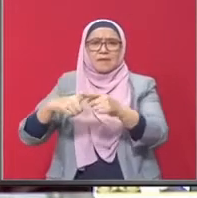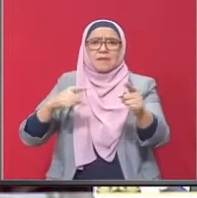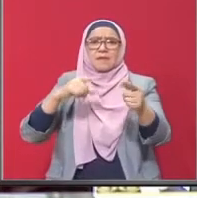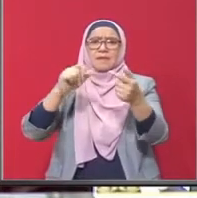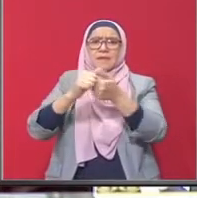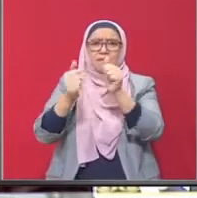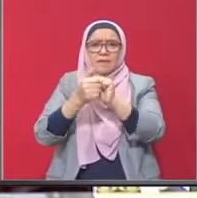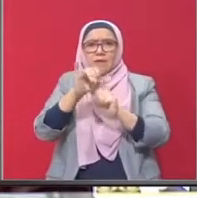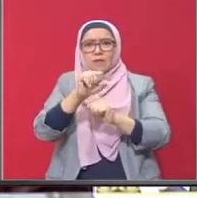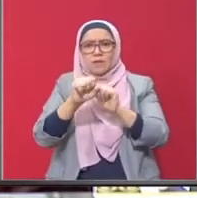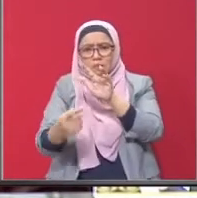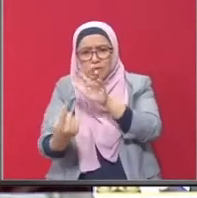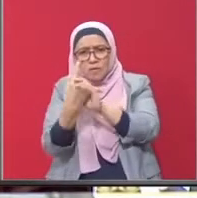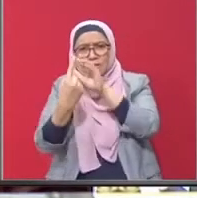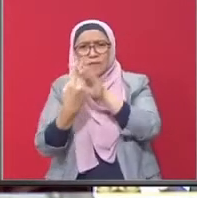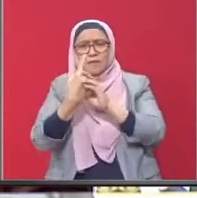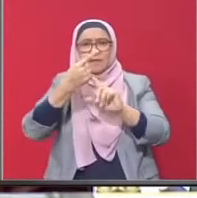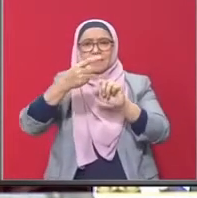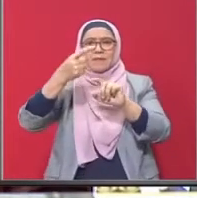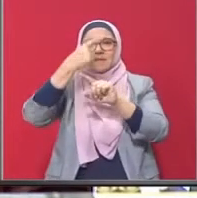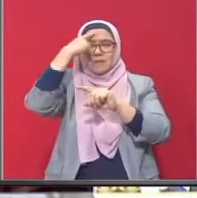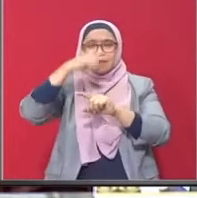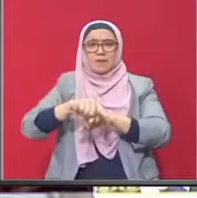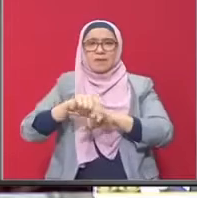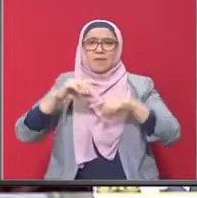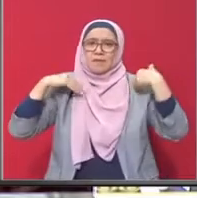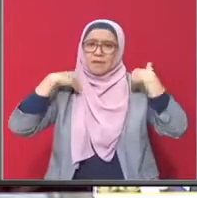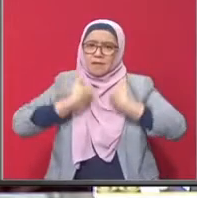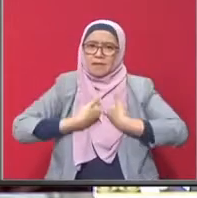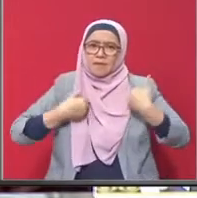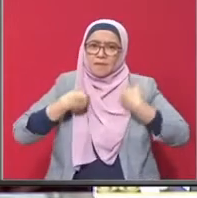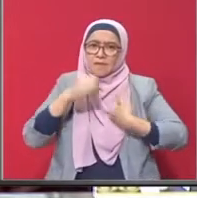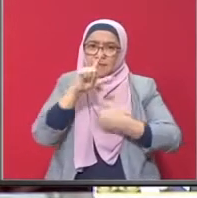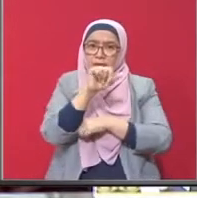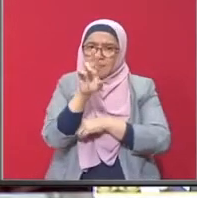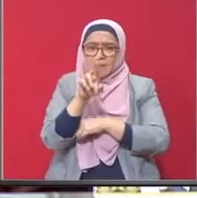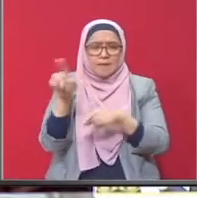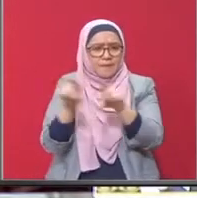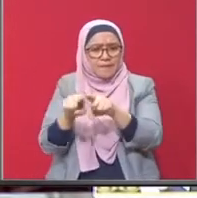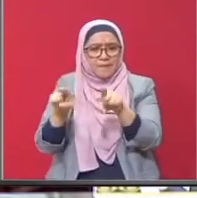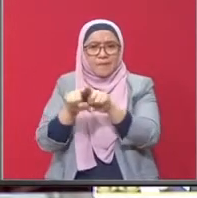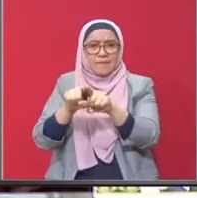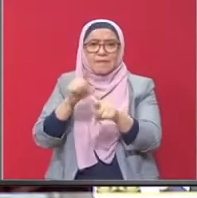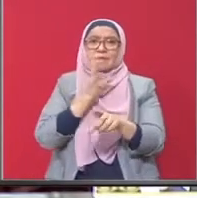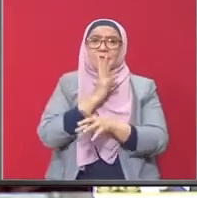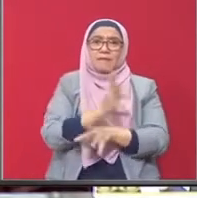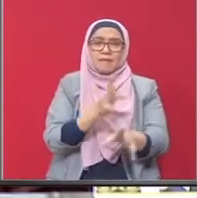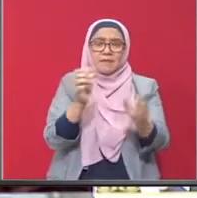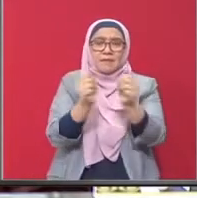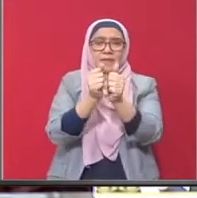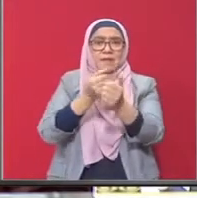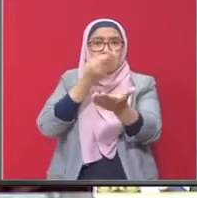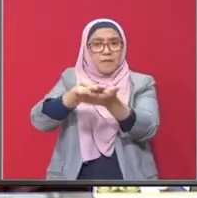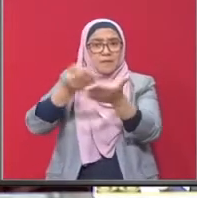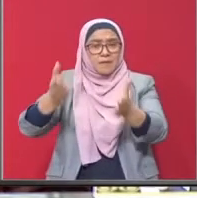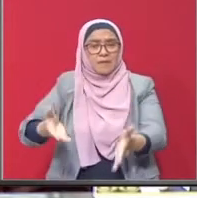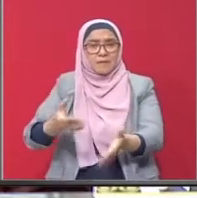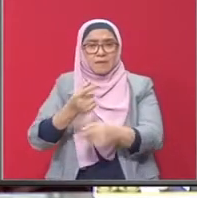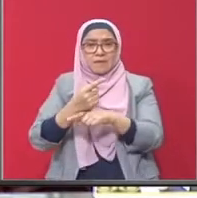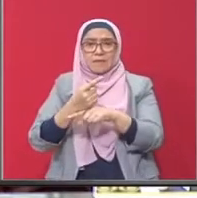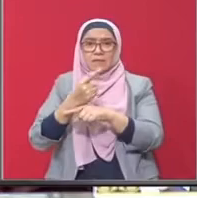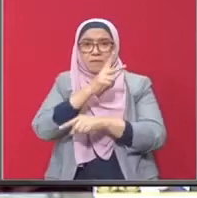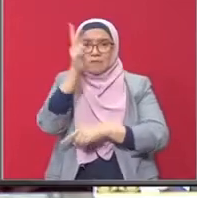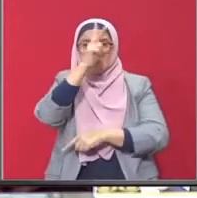mulia sebagaimana yang disebut dalam bahwa pemandangan belanjawan kerajaan terus komit untuk